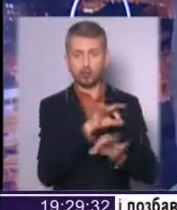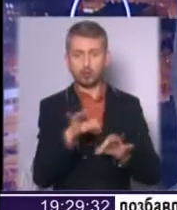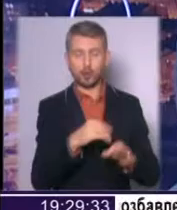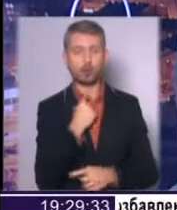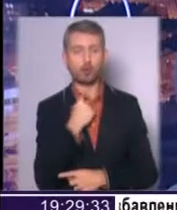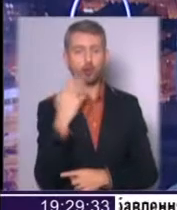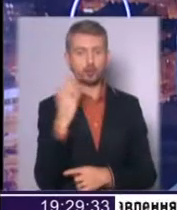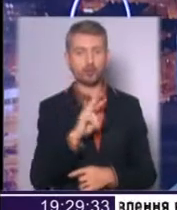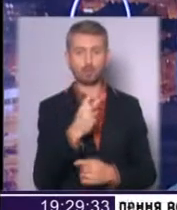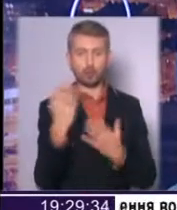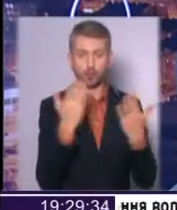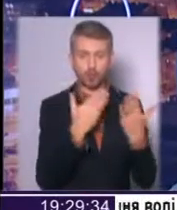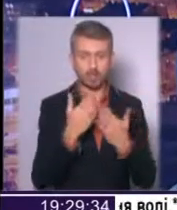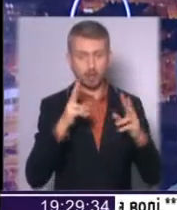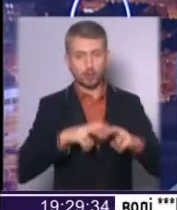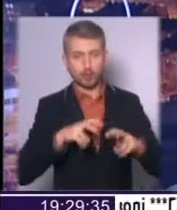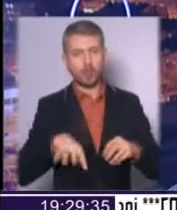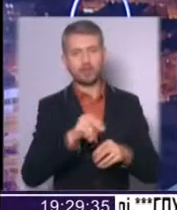аргументовано,